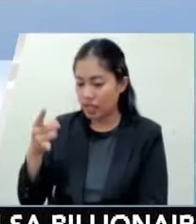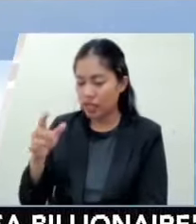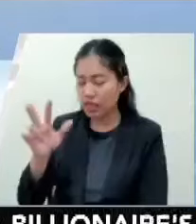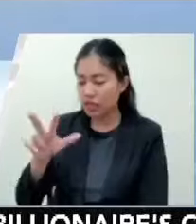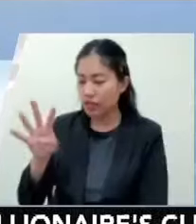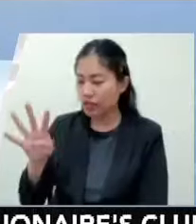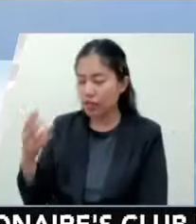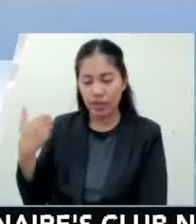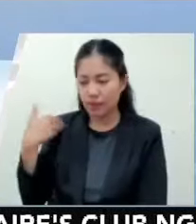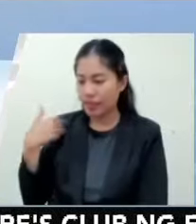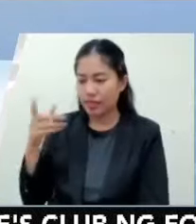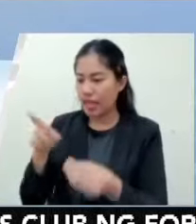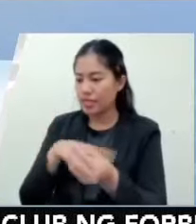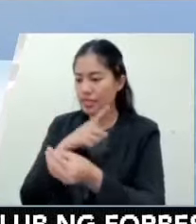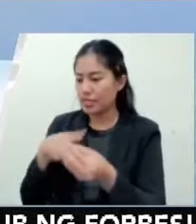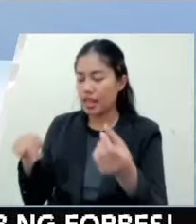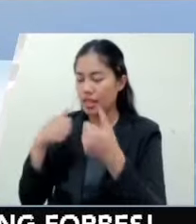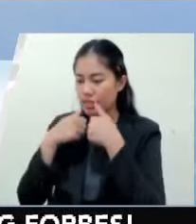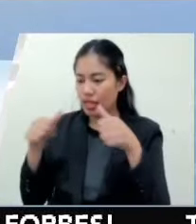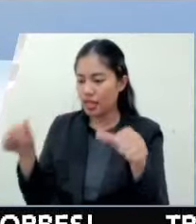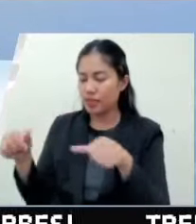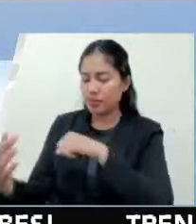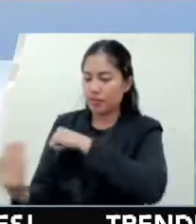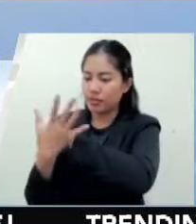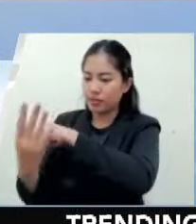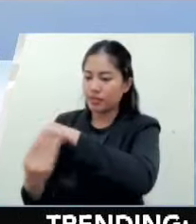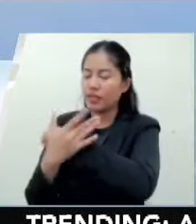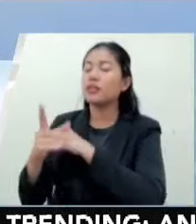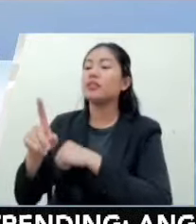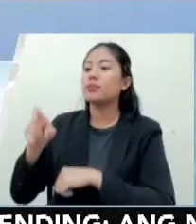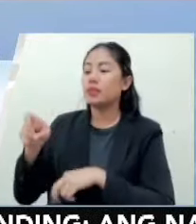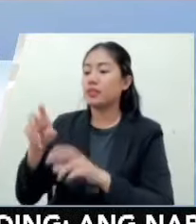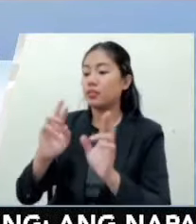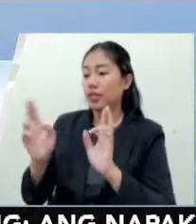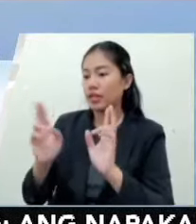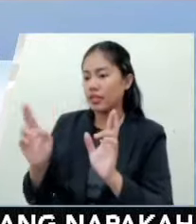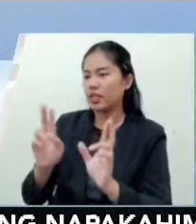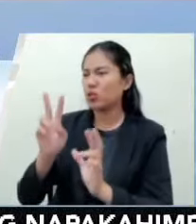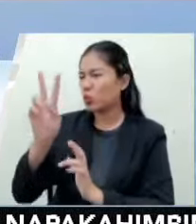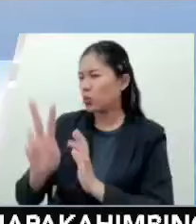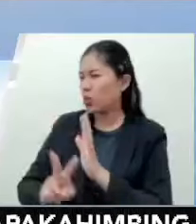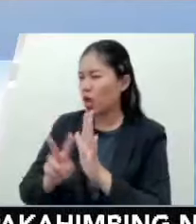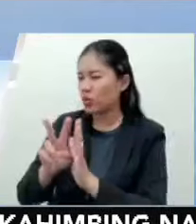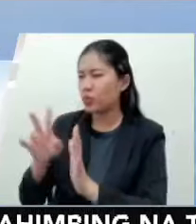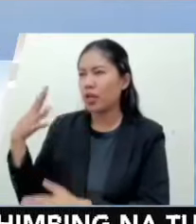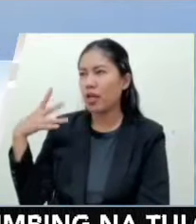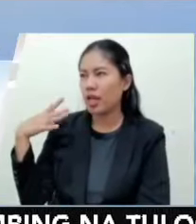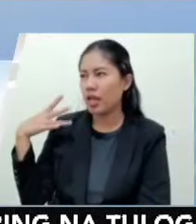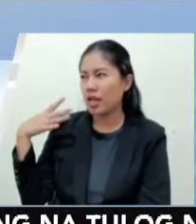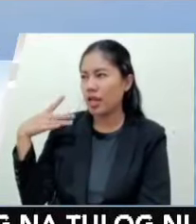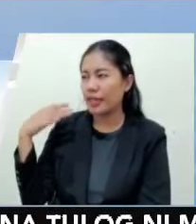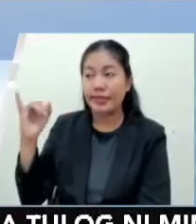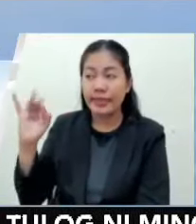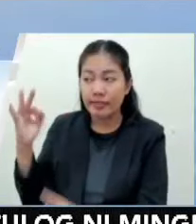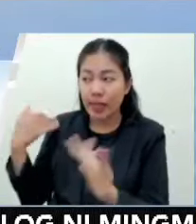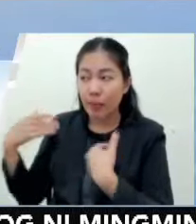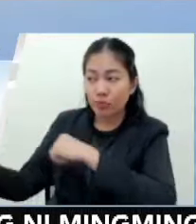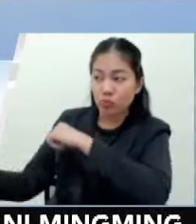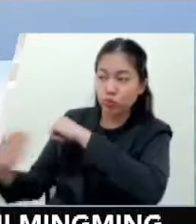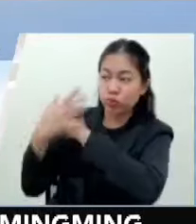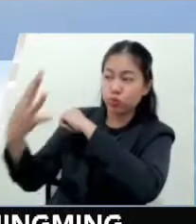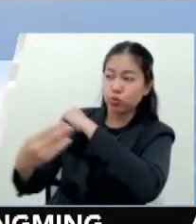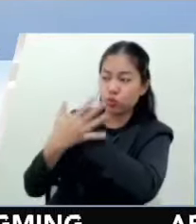Okay. Warning natin, we still have, dapat may buffer zone tayo na at least 2 hours. So we have to wait for 2 hours more bago natin i-cancel